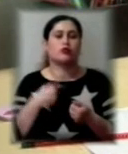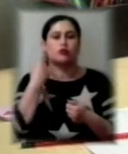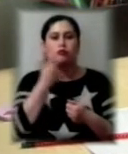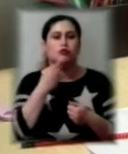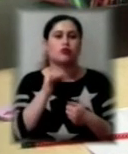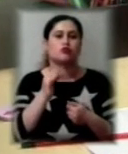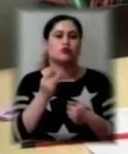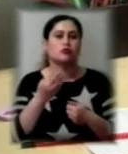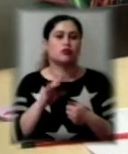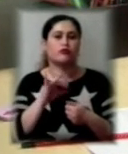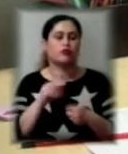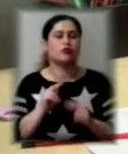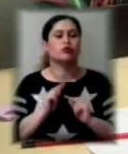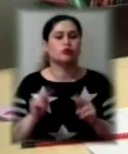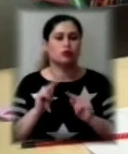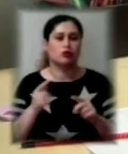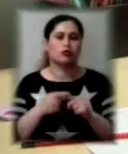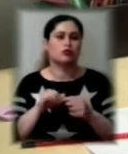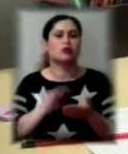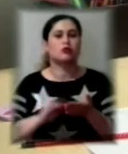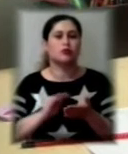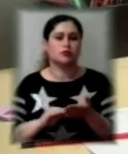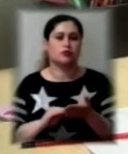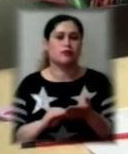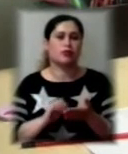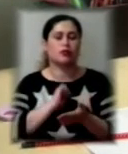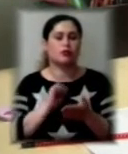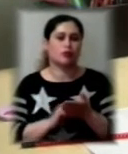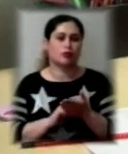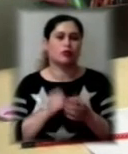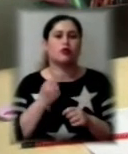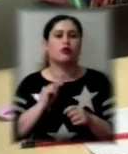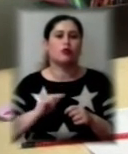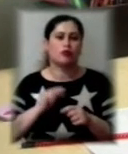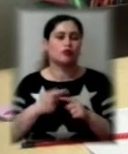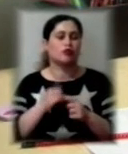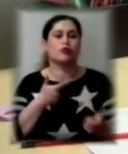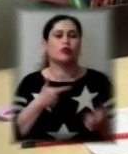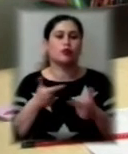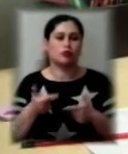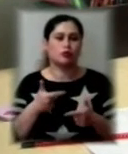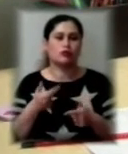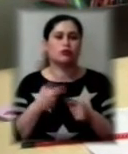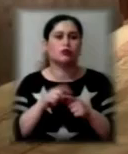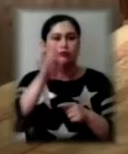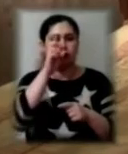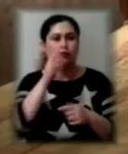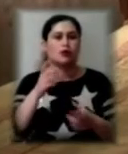у викладачів щодо написання дипломних робіт, щодо підготовки до державного